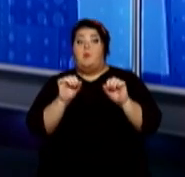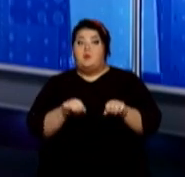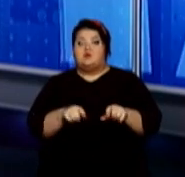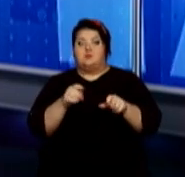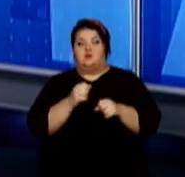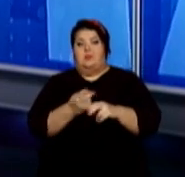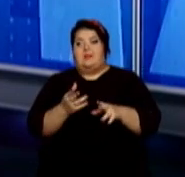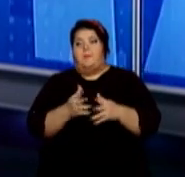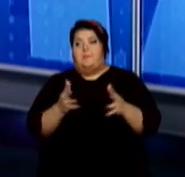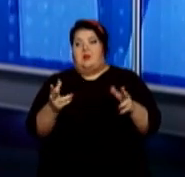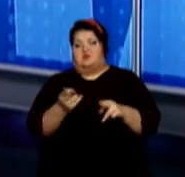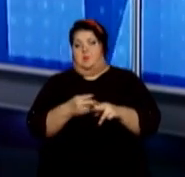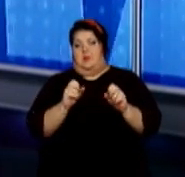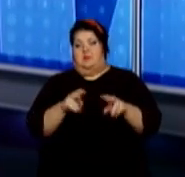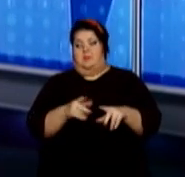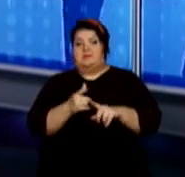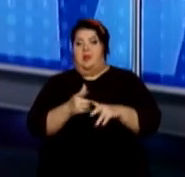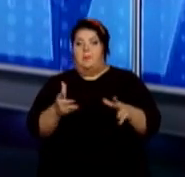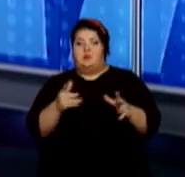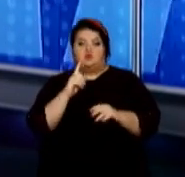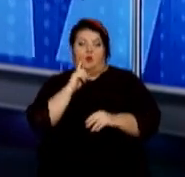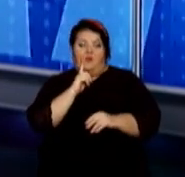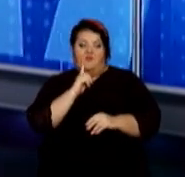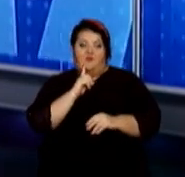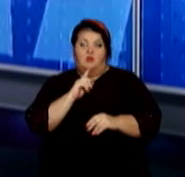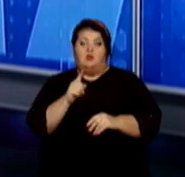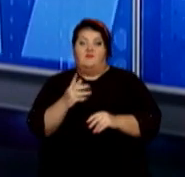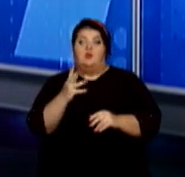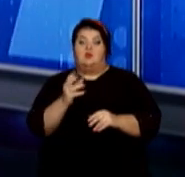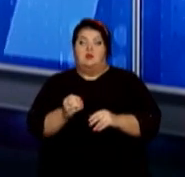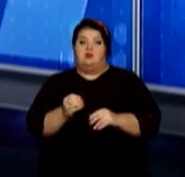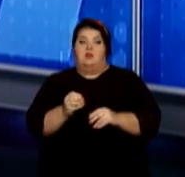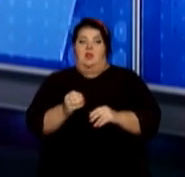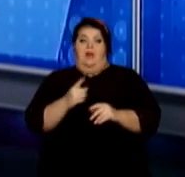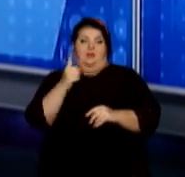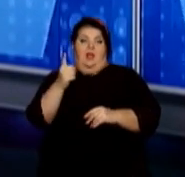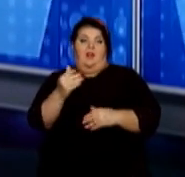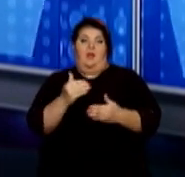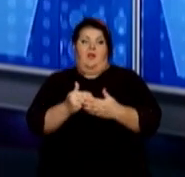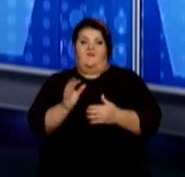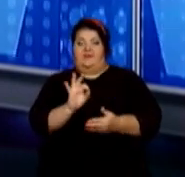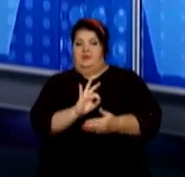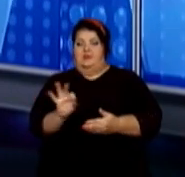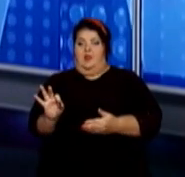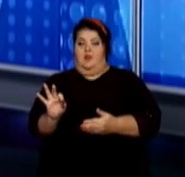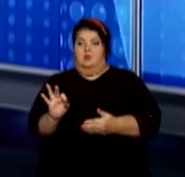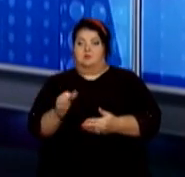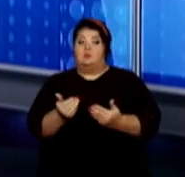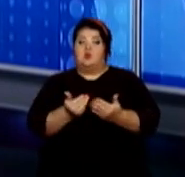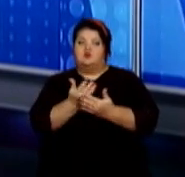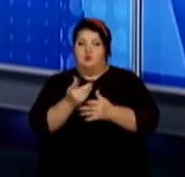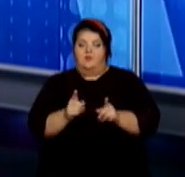більш безпечною і зробити її більш комфортною. Ну, але вона ще далеко від ідеалу. І, знову ж таки,